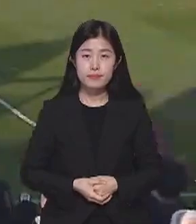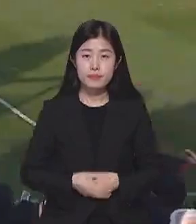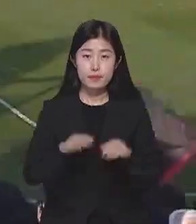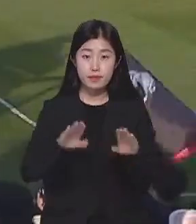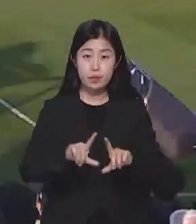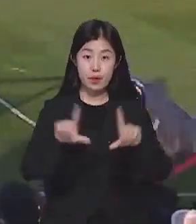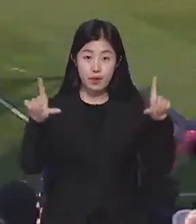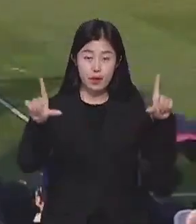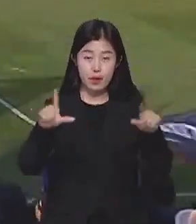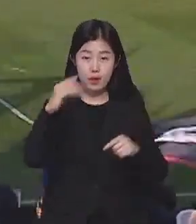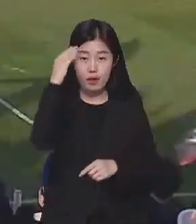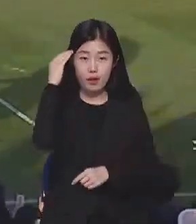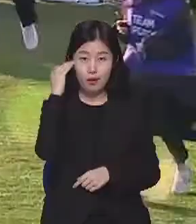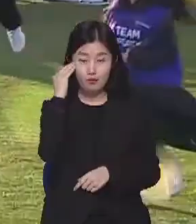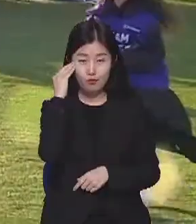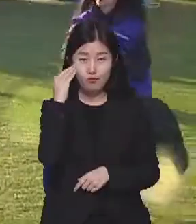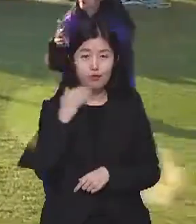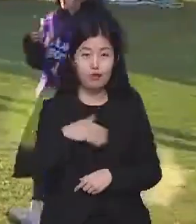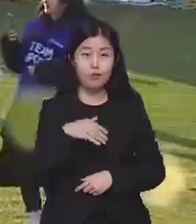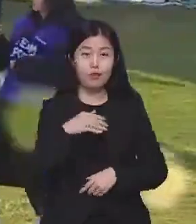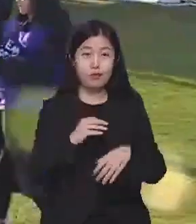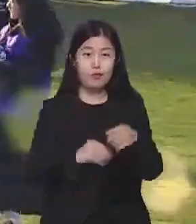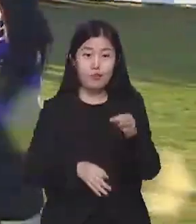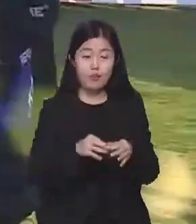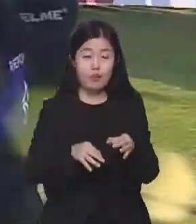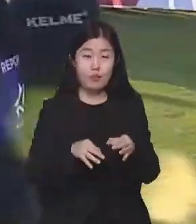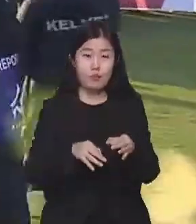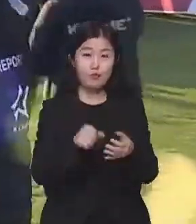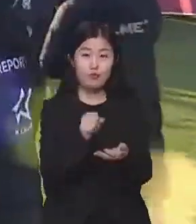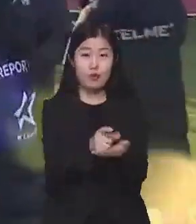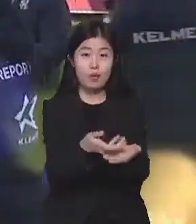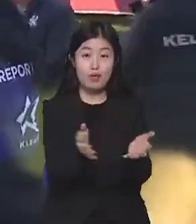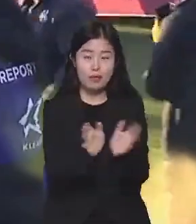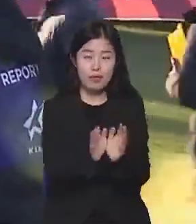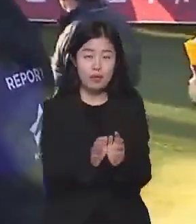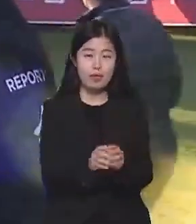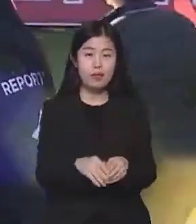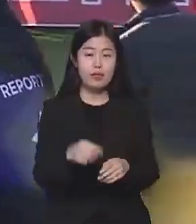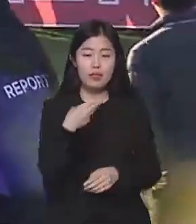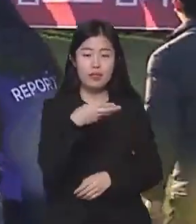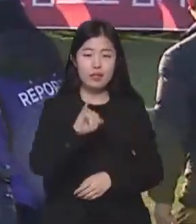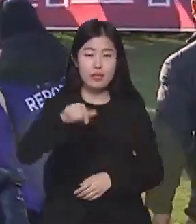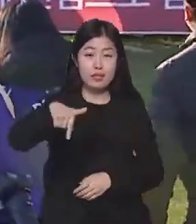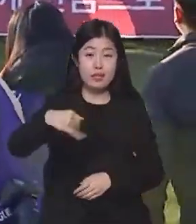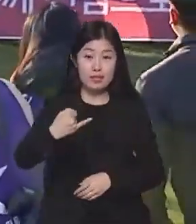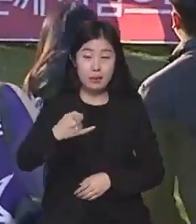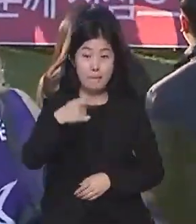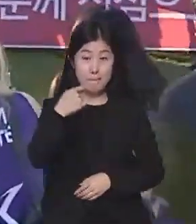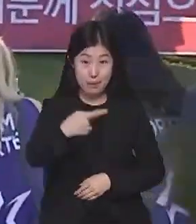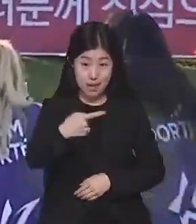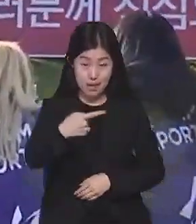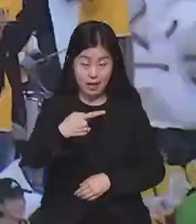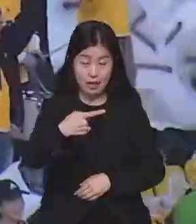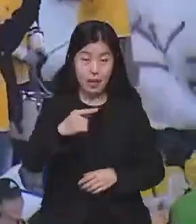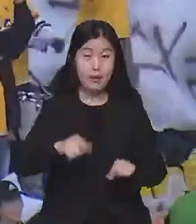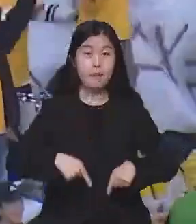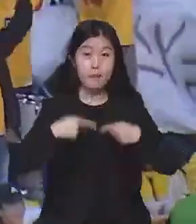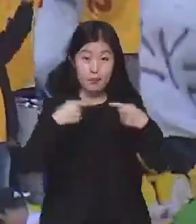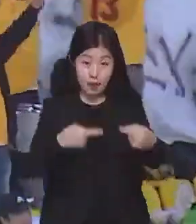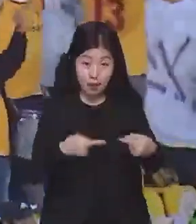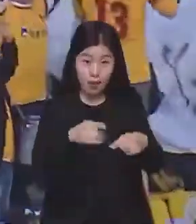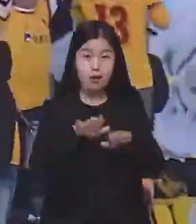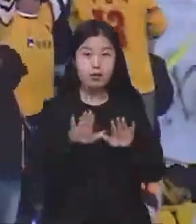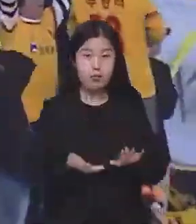올해 K리그1으로 승격한 광주 FC. 승격 첫 해에 리그 3위에 올라 구단 역사상 최고 성적을